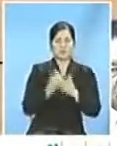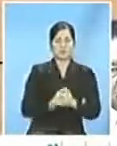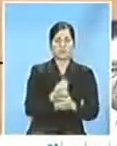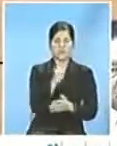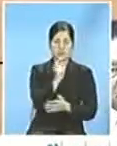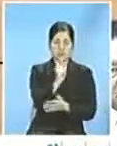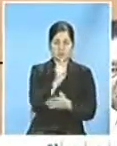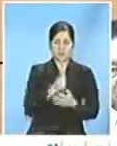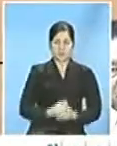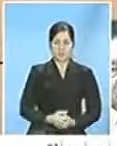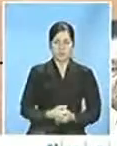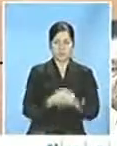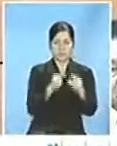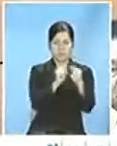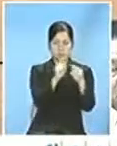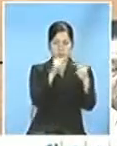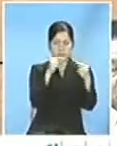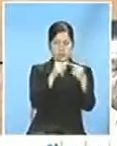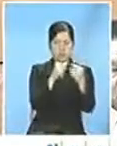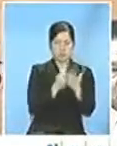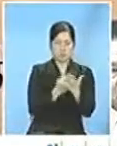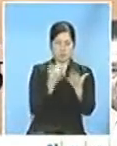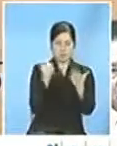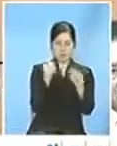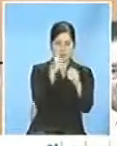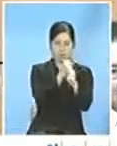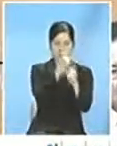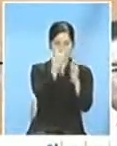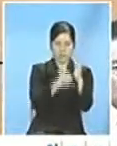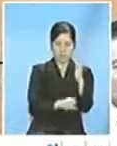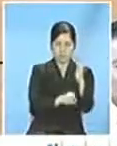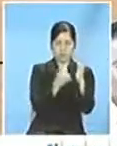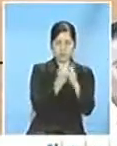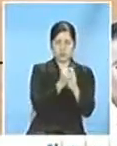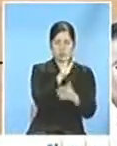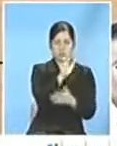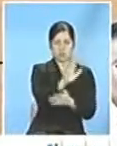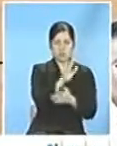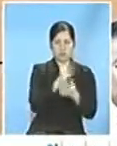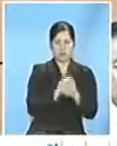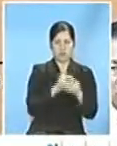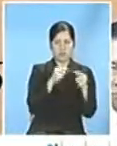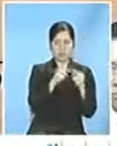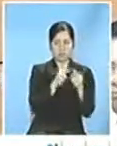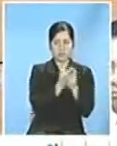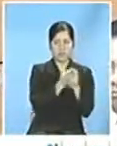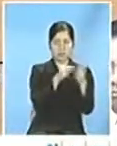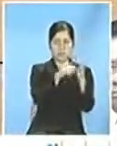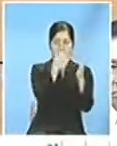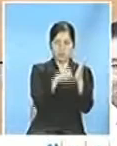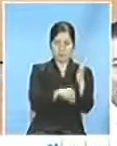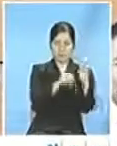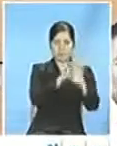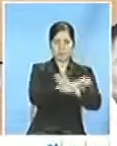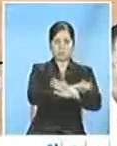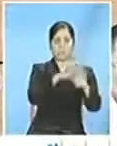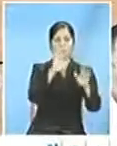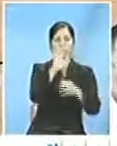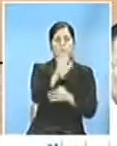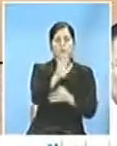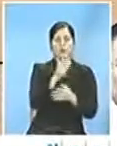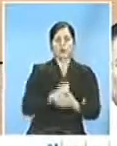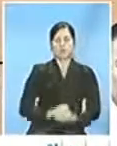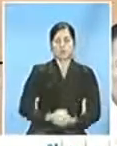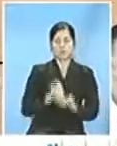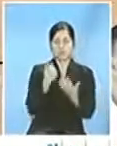ซ่อนเร้นพฤติกรรมของการกระทำความผิดที่ขออภัยโทษเช่นเดียวกันความผิด